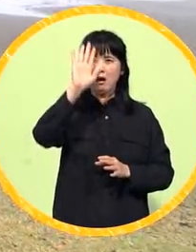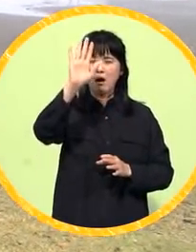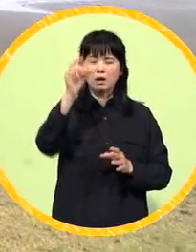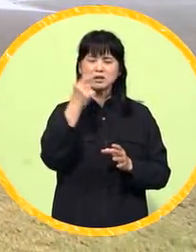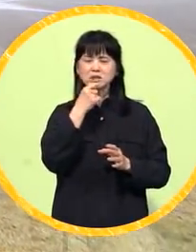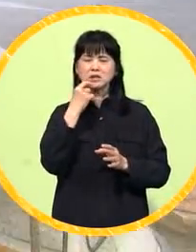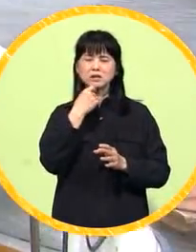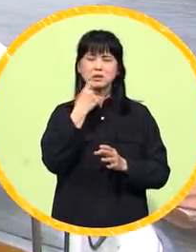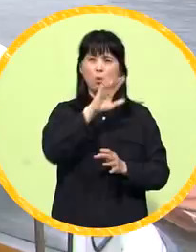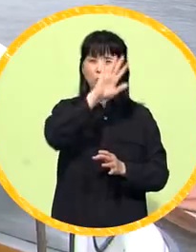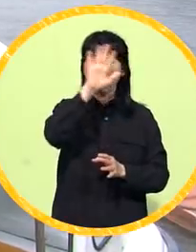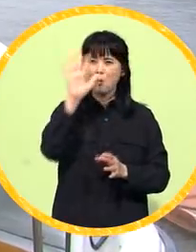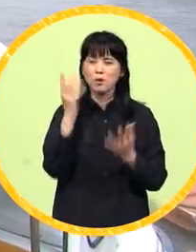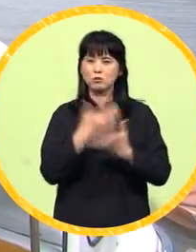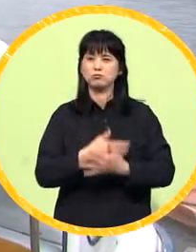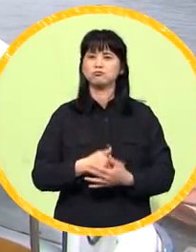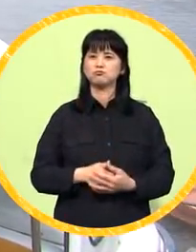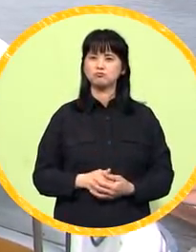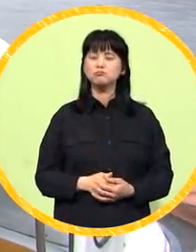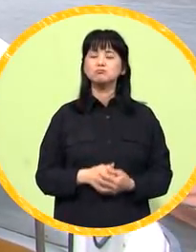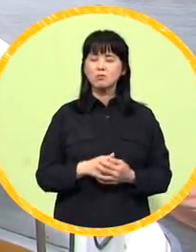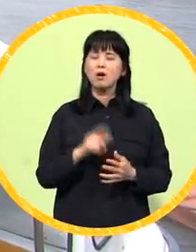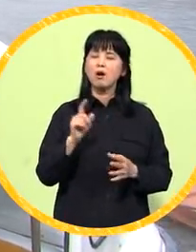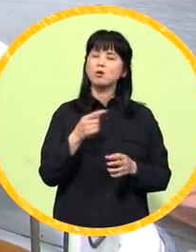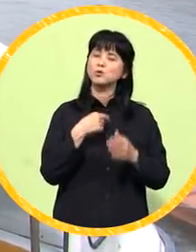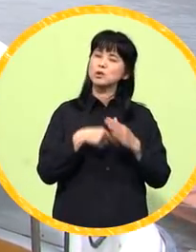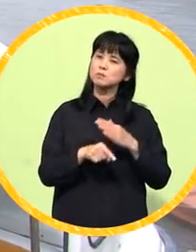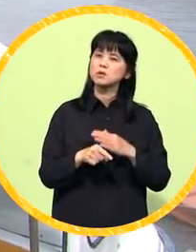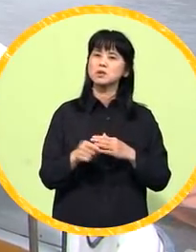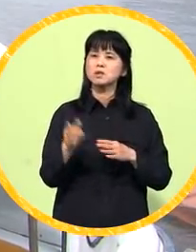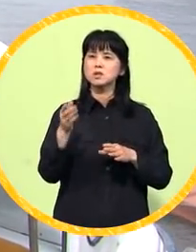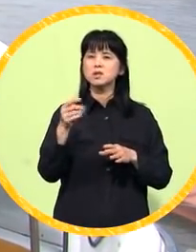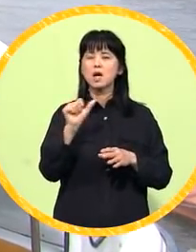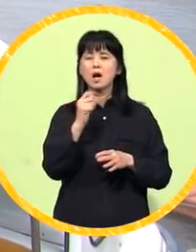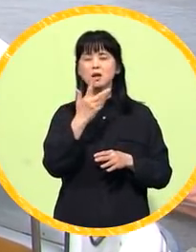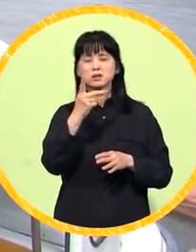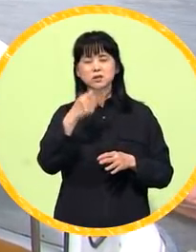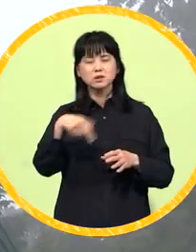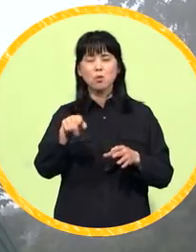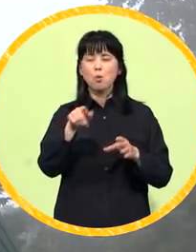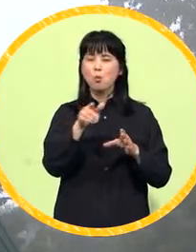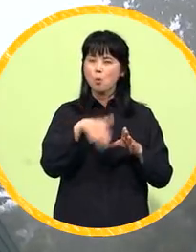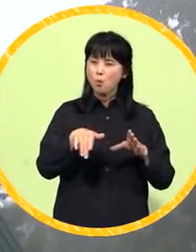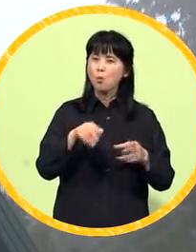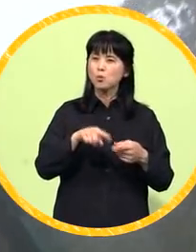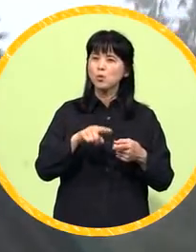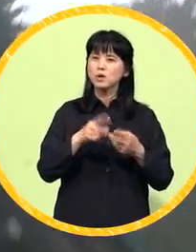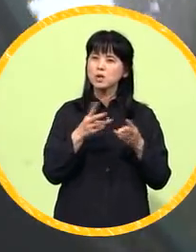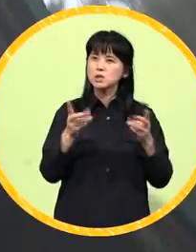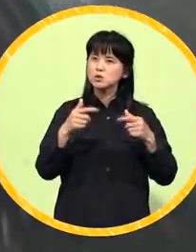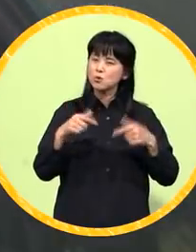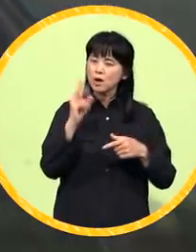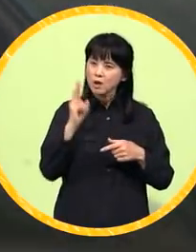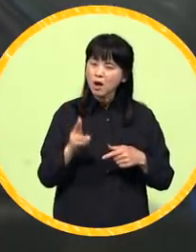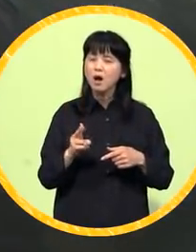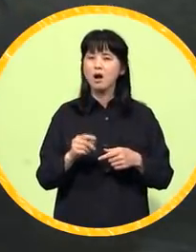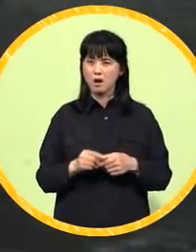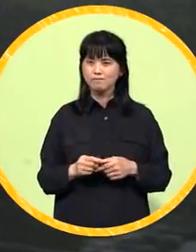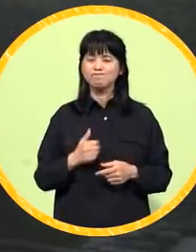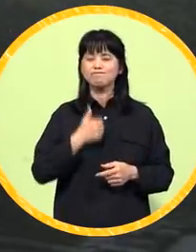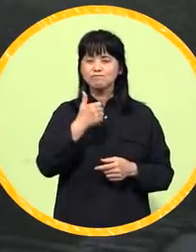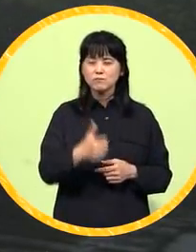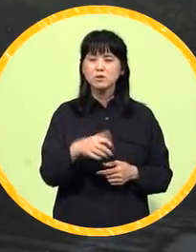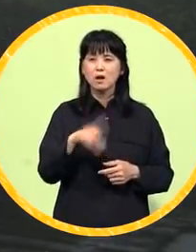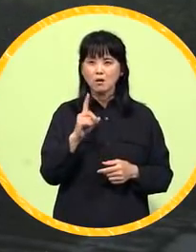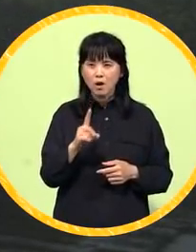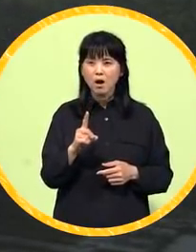サラリーまあこれもある意味芦ノ湖にとっての真日常かなーということで熊井ちゃんが伺っ